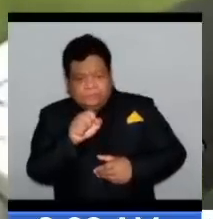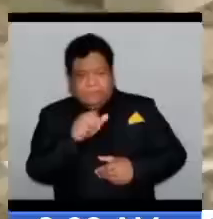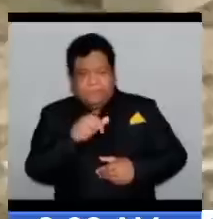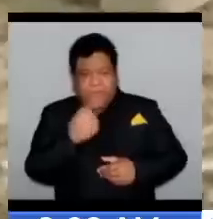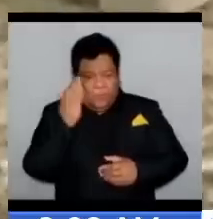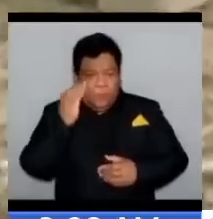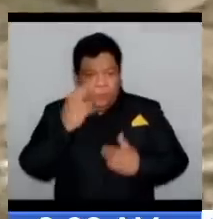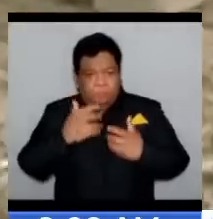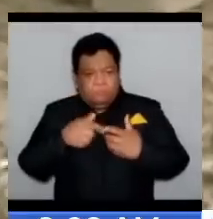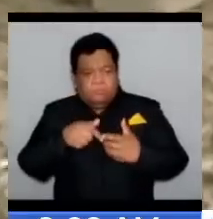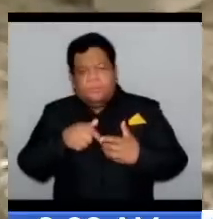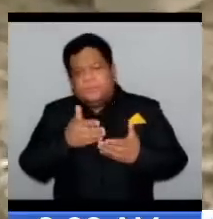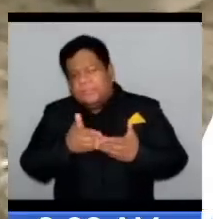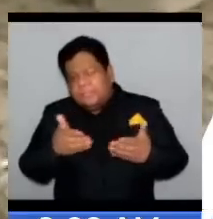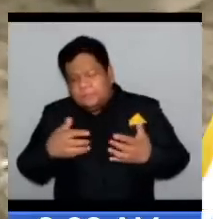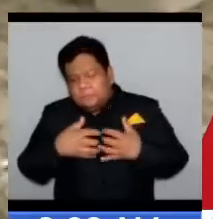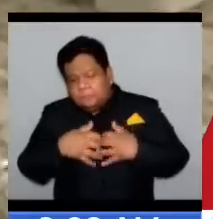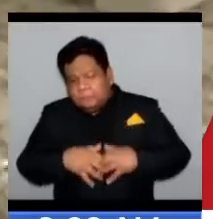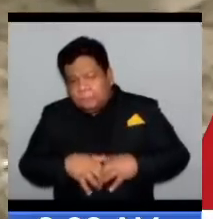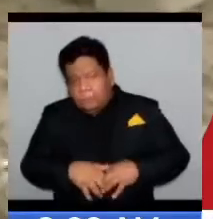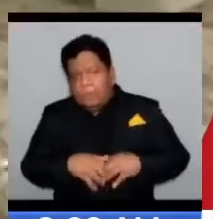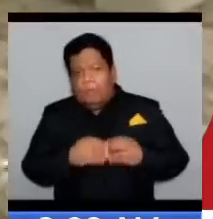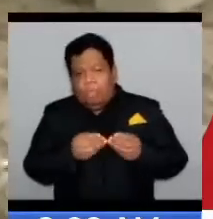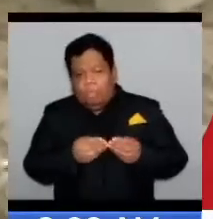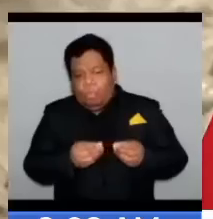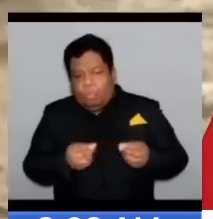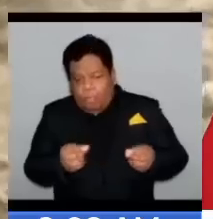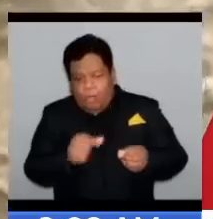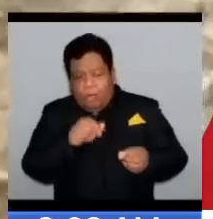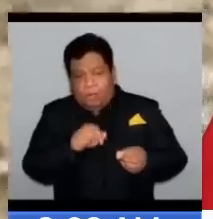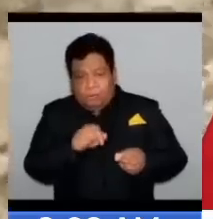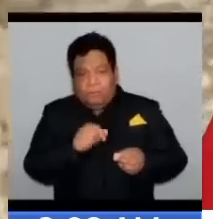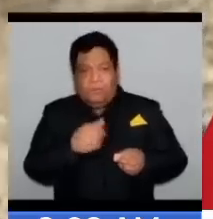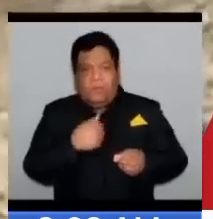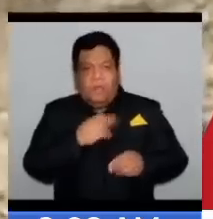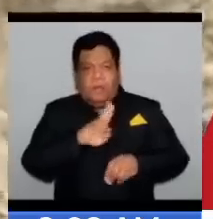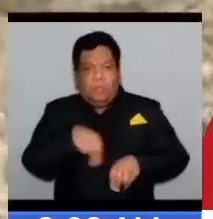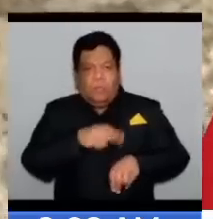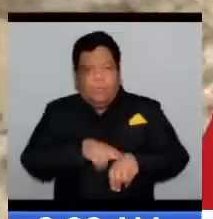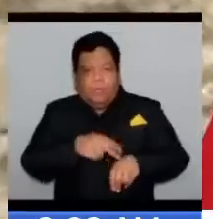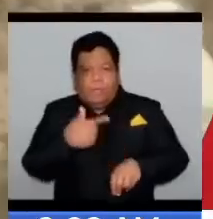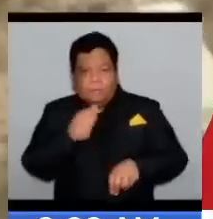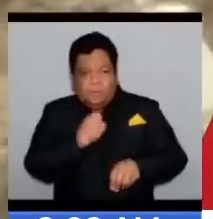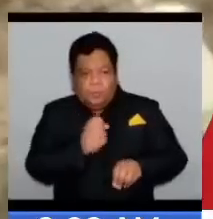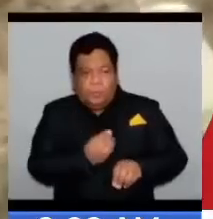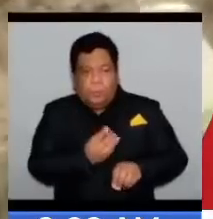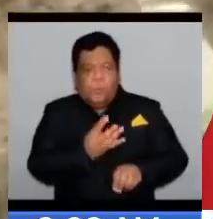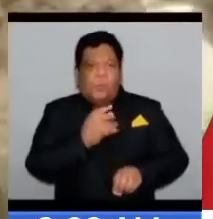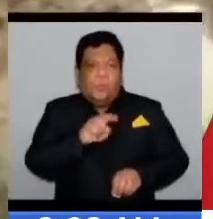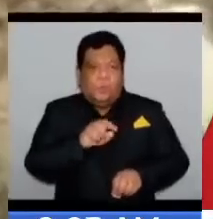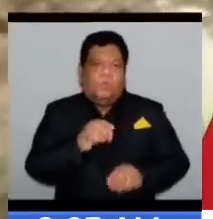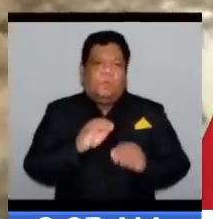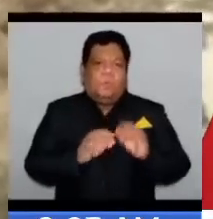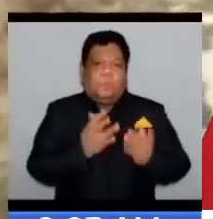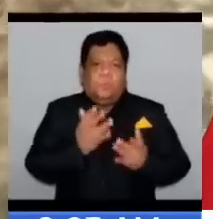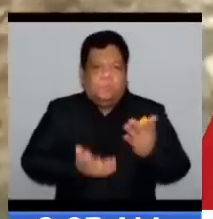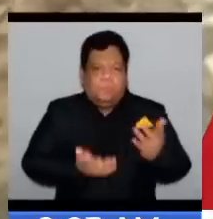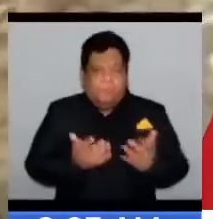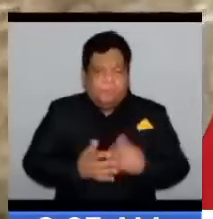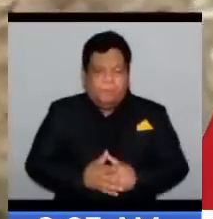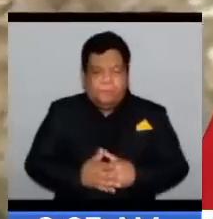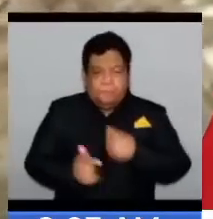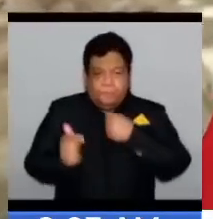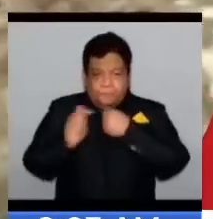methane gas. Inabisuhan din ng Menro ang mga residente na i-monitor ang lugar kung may kakaibang mapapansin.